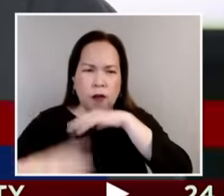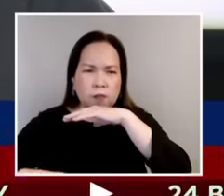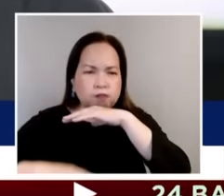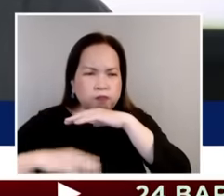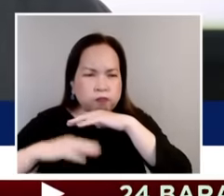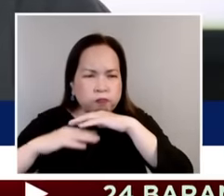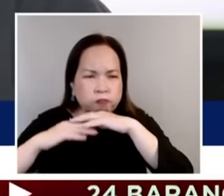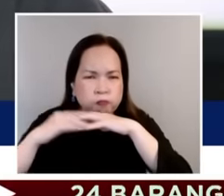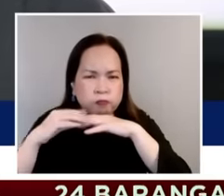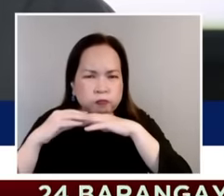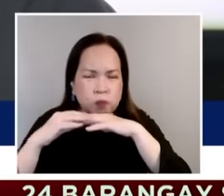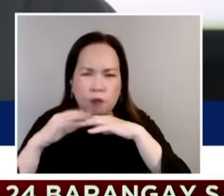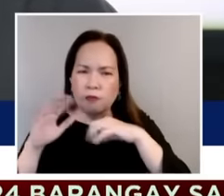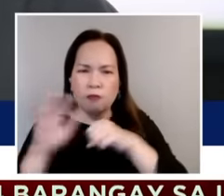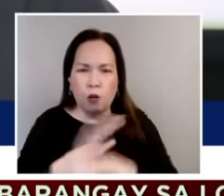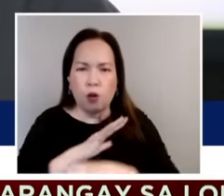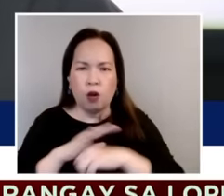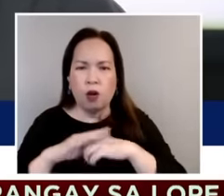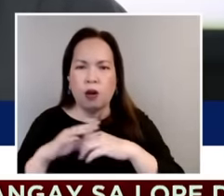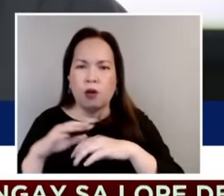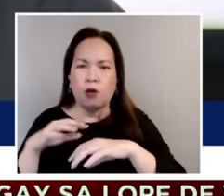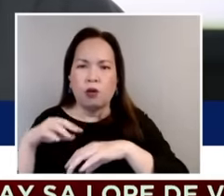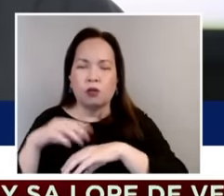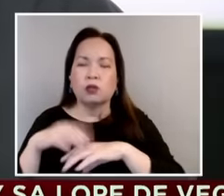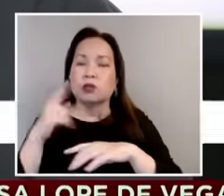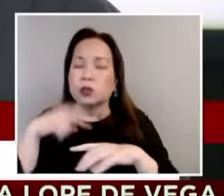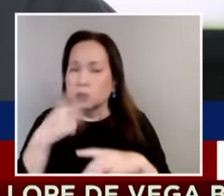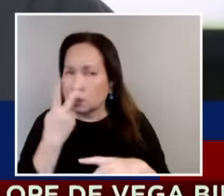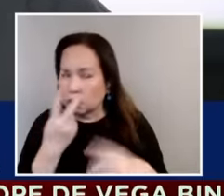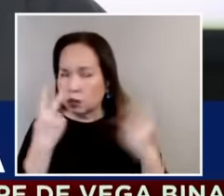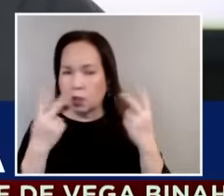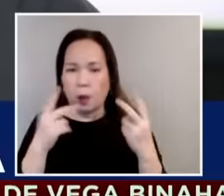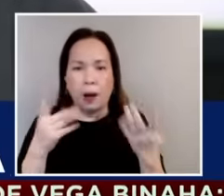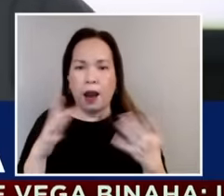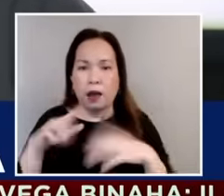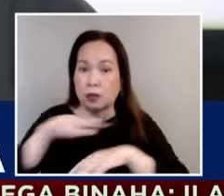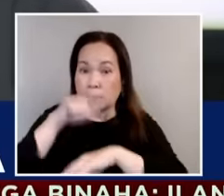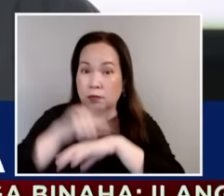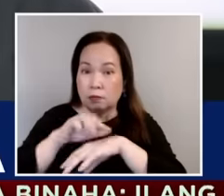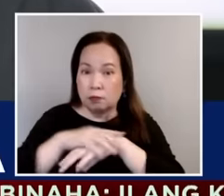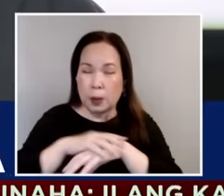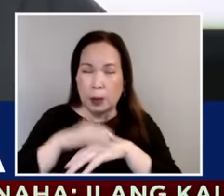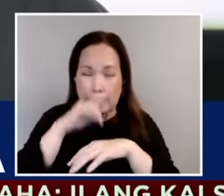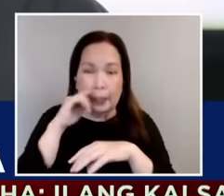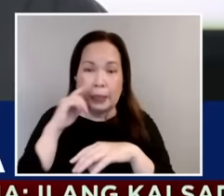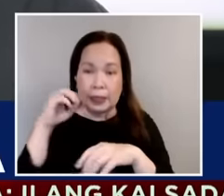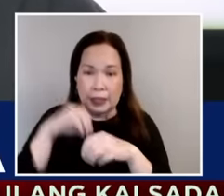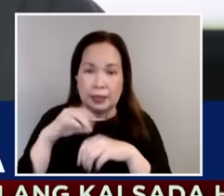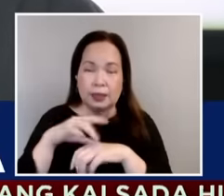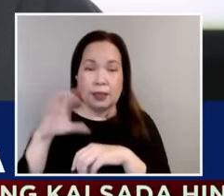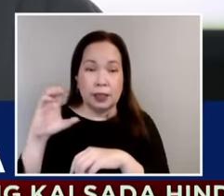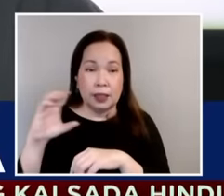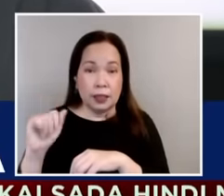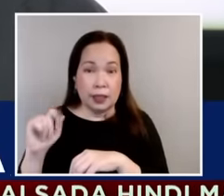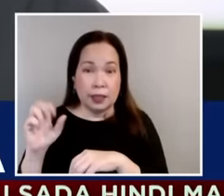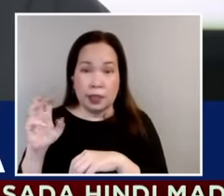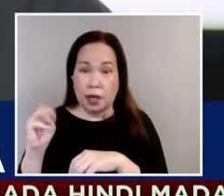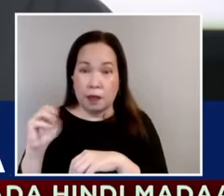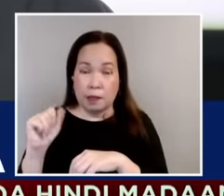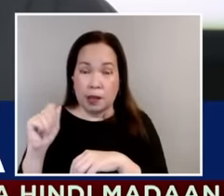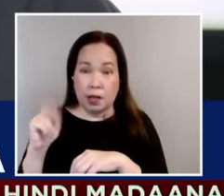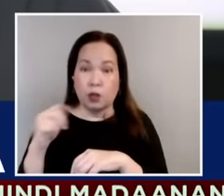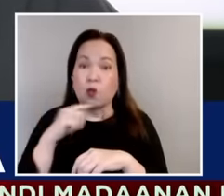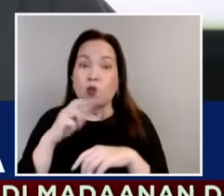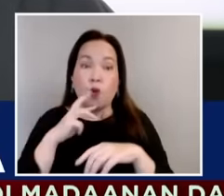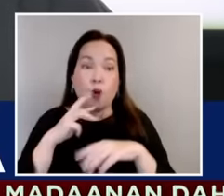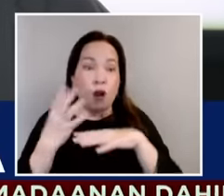yung kasalukuyang kondisyon ng lupa dun sa may Katarman, which is basang-basa na talaga, wala nang absorption dun sa may soil na